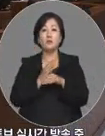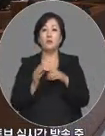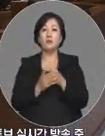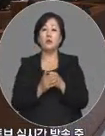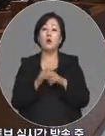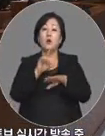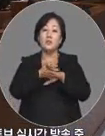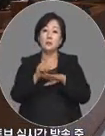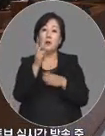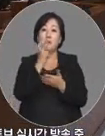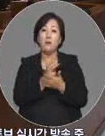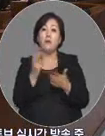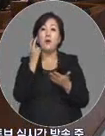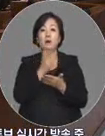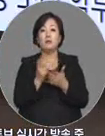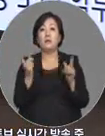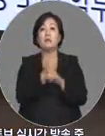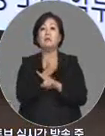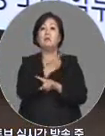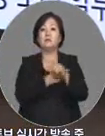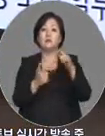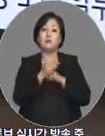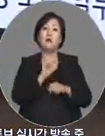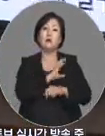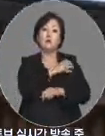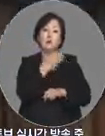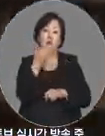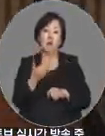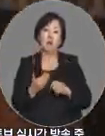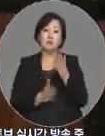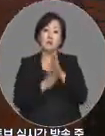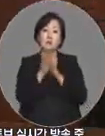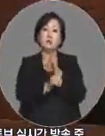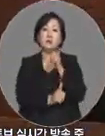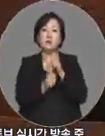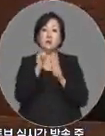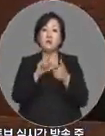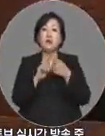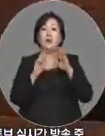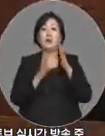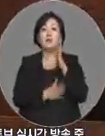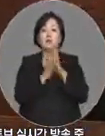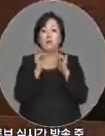지방자치법 개정으로 권한과 위상이 한층 높아진 시의회. 시민들은 그에